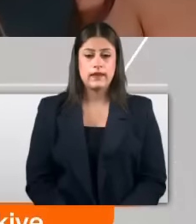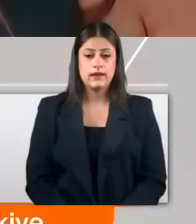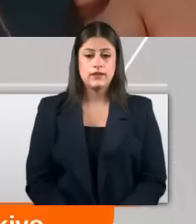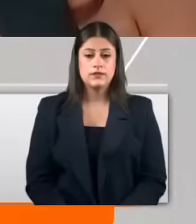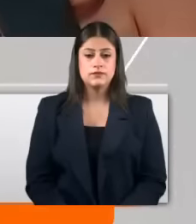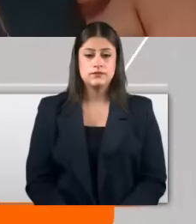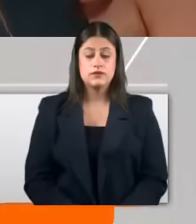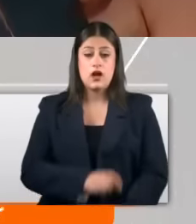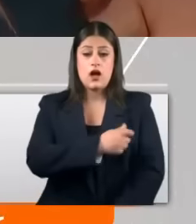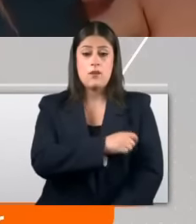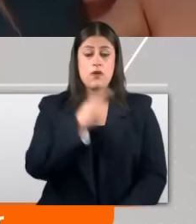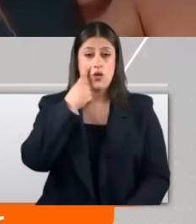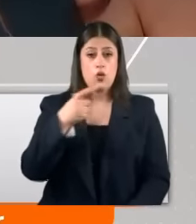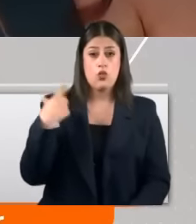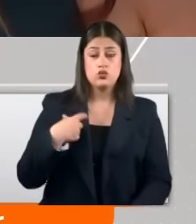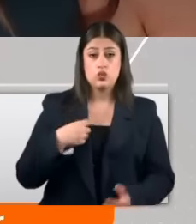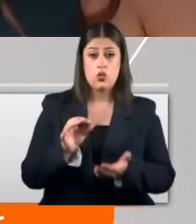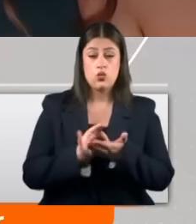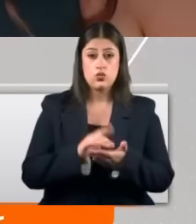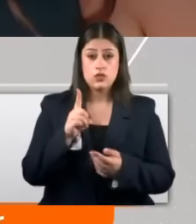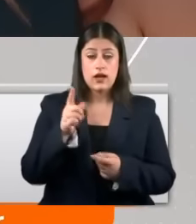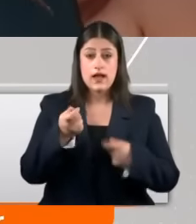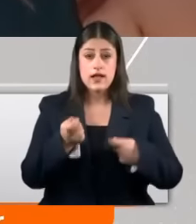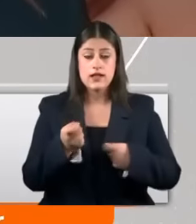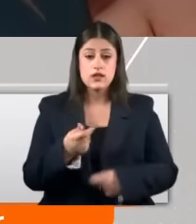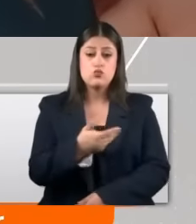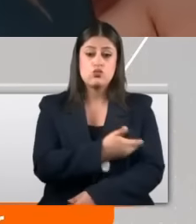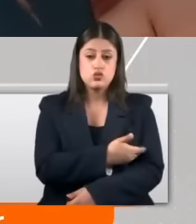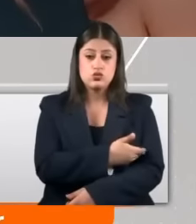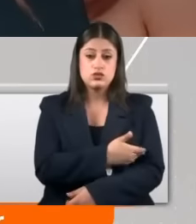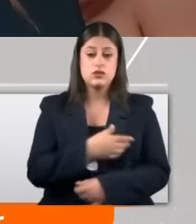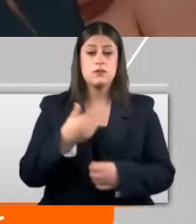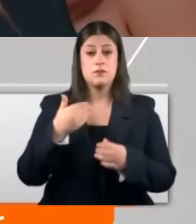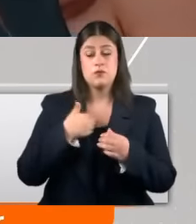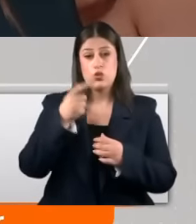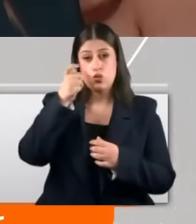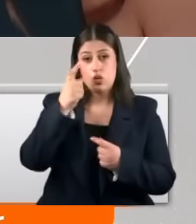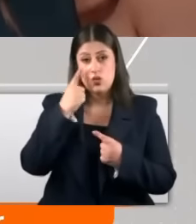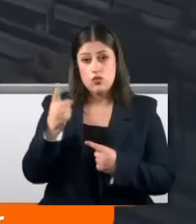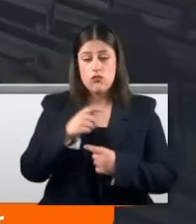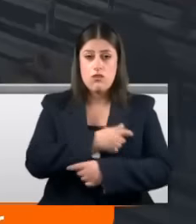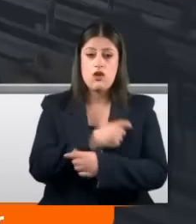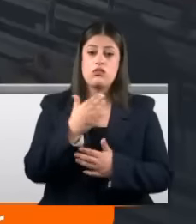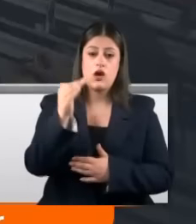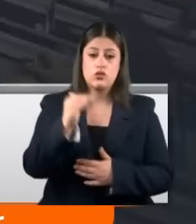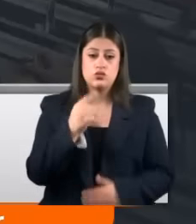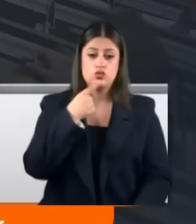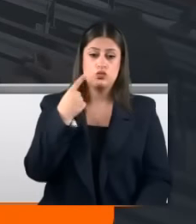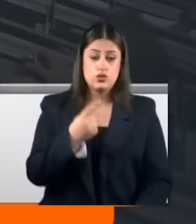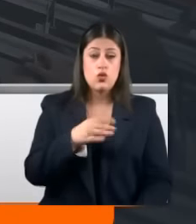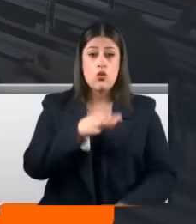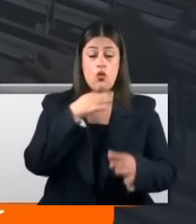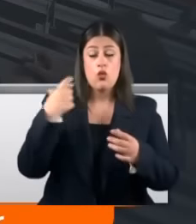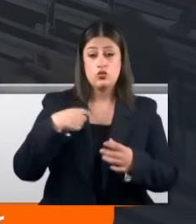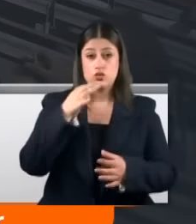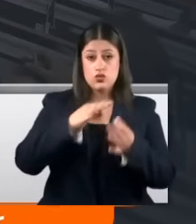Almanya'da özel okullardan bahsedersek eğitim ücretleri yani bizimkilerden daha da düşük hale geldi artık. Özel üniversitelerde